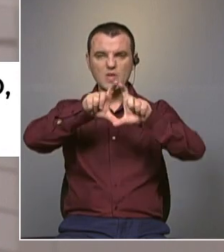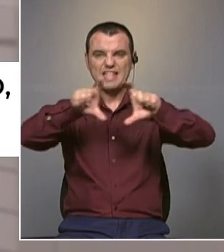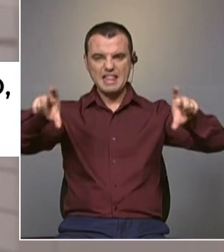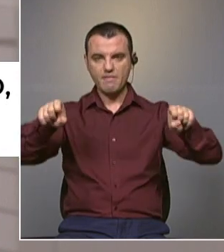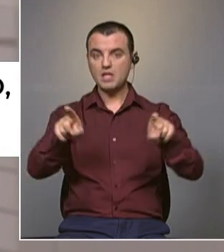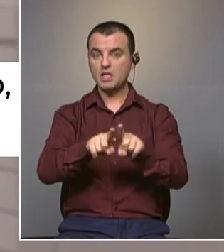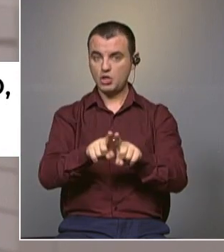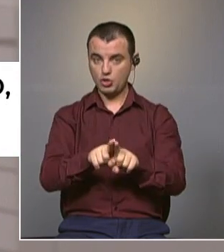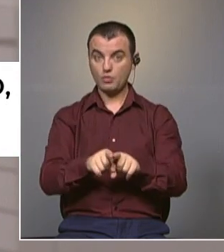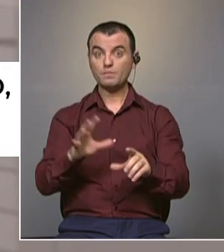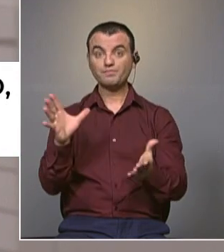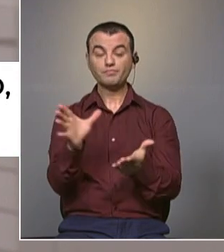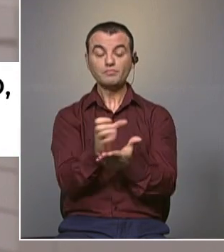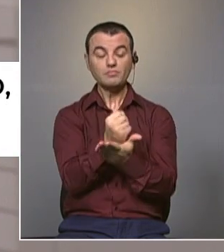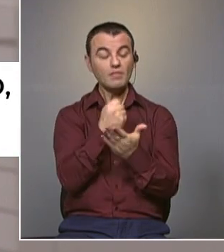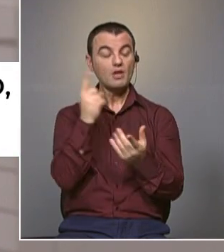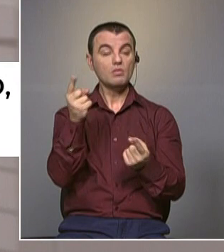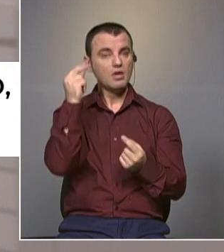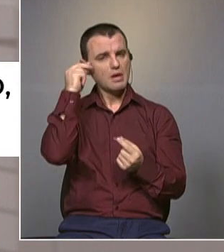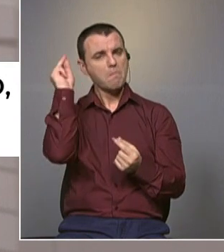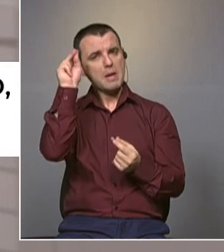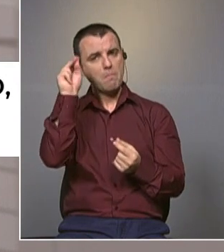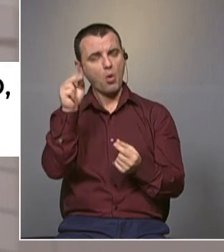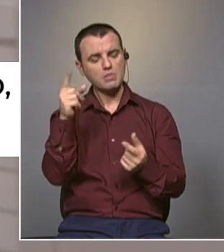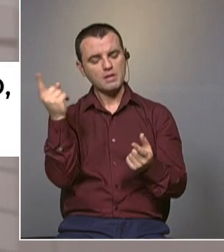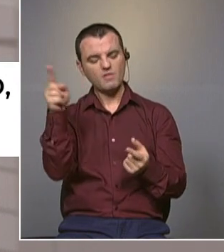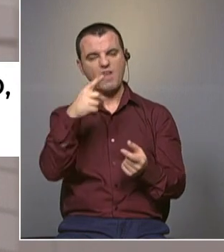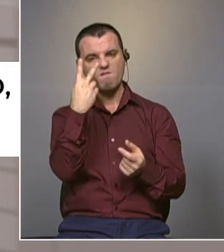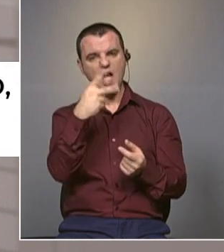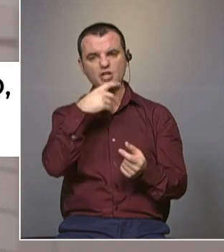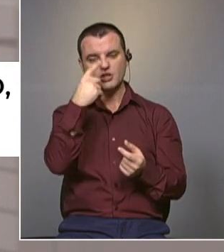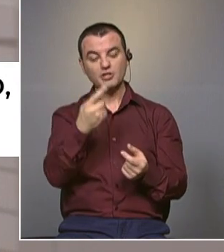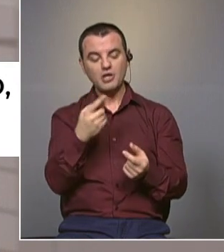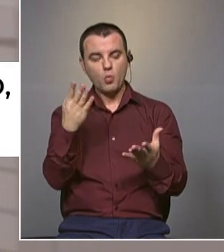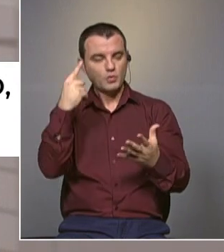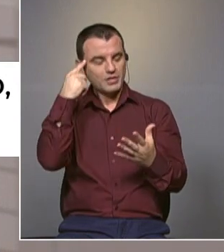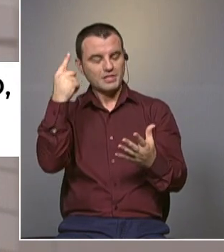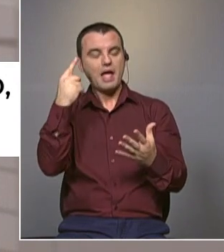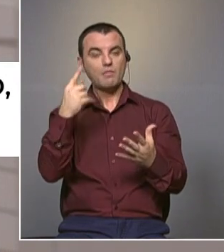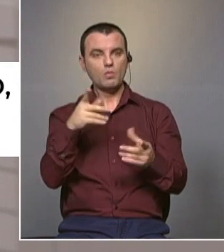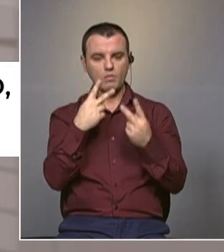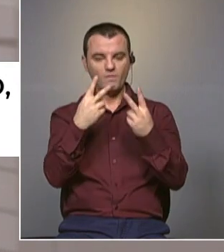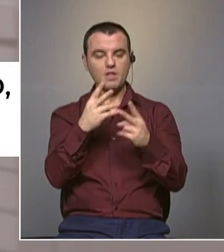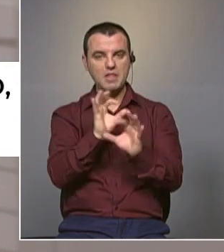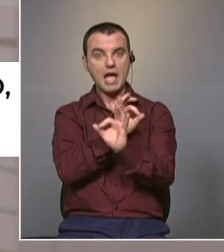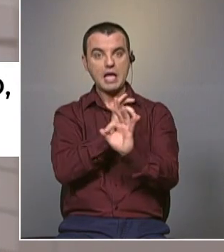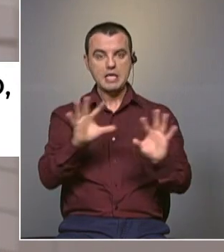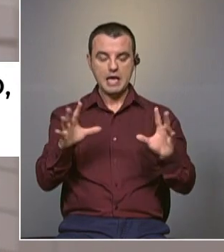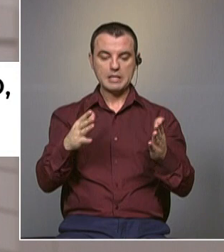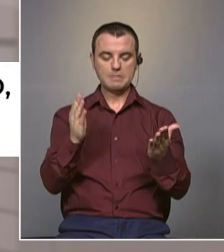нека припомня две аксиоми. Уж ги знаем, ама като видим такава ярка реализация, винаги се